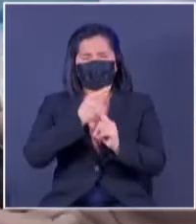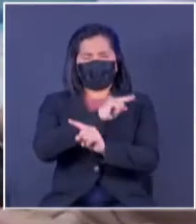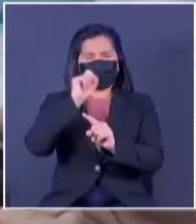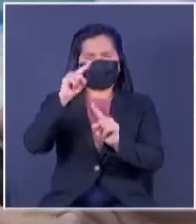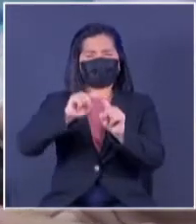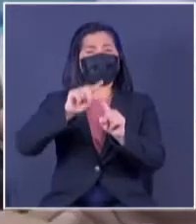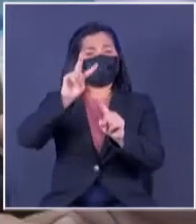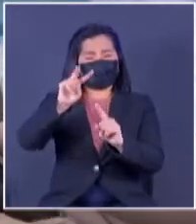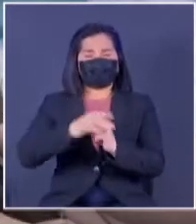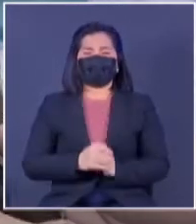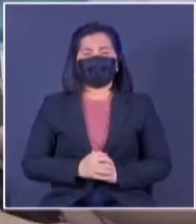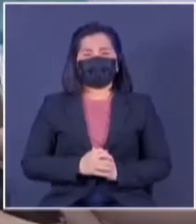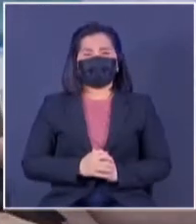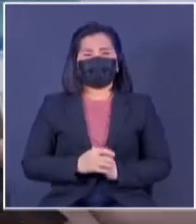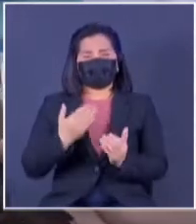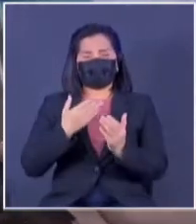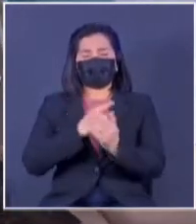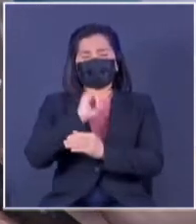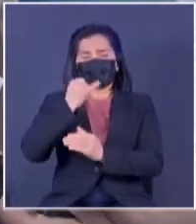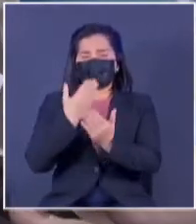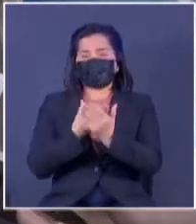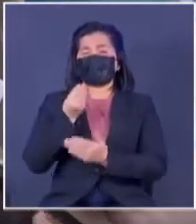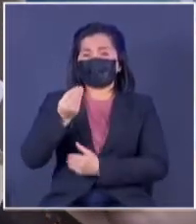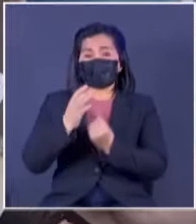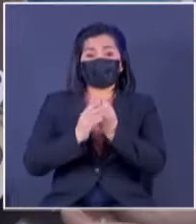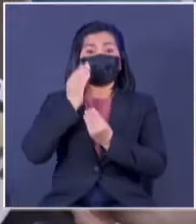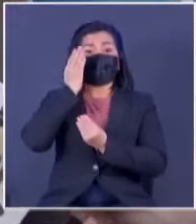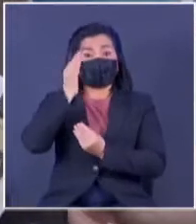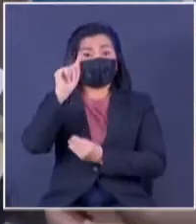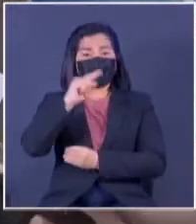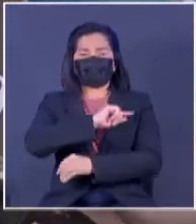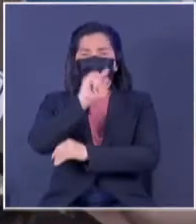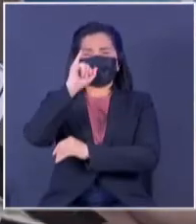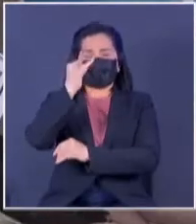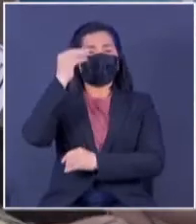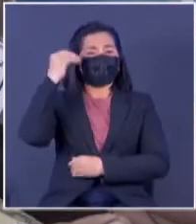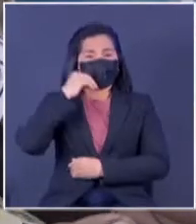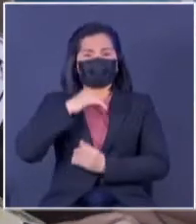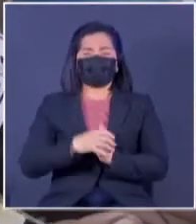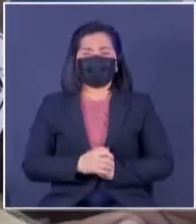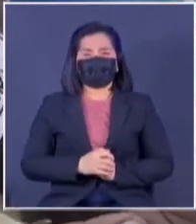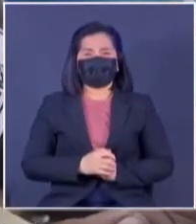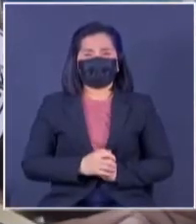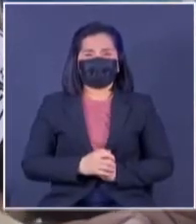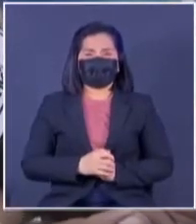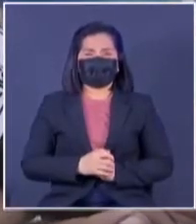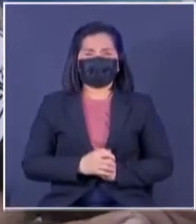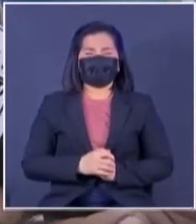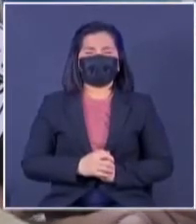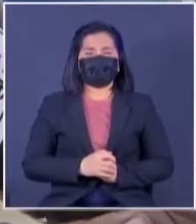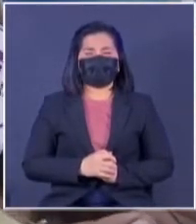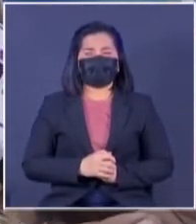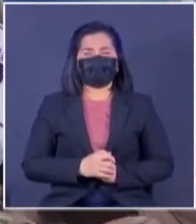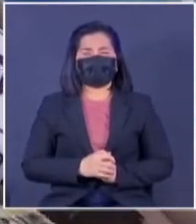2นี่เองเราก็จ่ายเงินได้วันจันทร์เลยนะคะซึ่งอาทิตย์หน้าเราก็มีการจ่ายอีกทุกวันจันทร์อาทิตย์หน้าอาทิตย์นี้5วันอาทิตย์หน้าก็เป็น7วันรวมเส